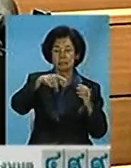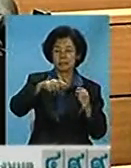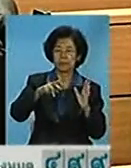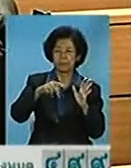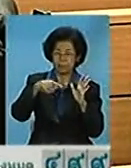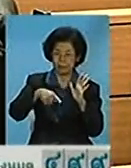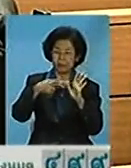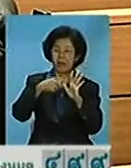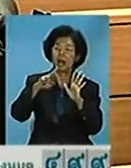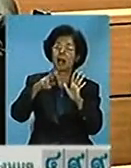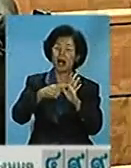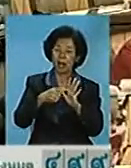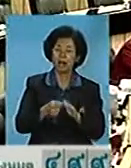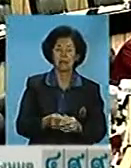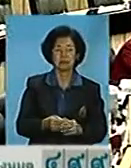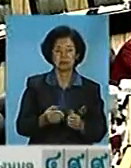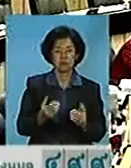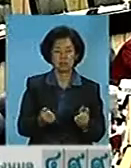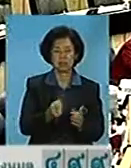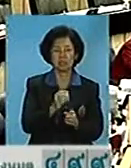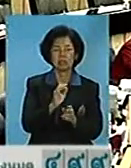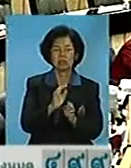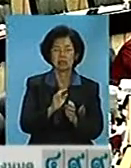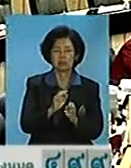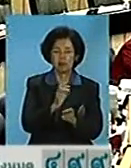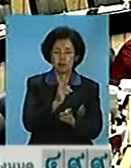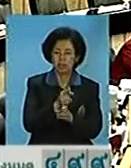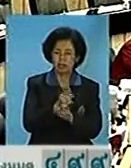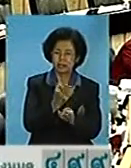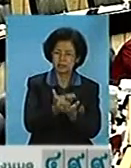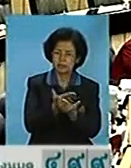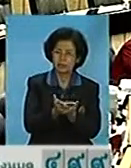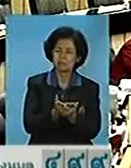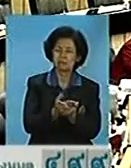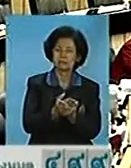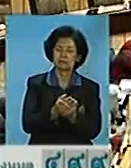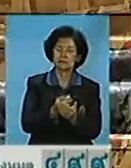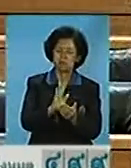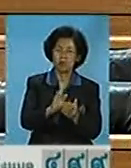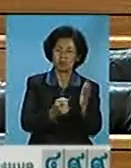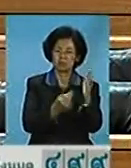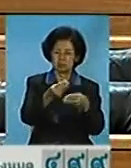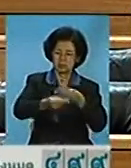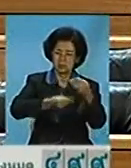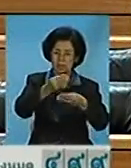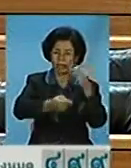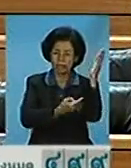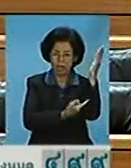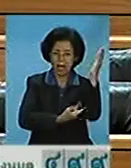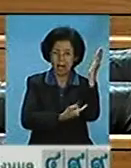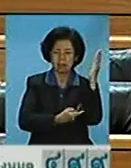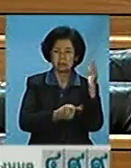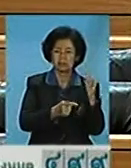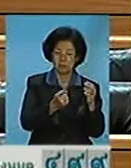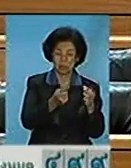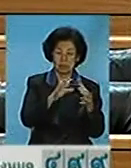าราก็คือท่านกำลังจะรักษาเสถียรภาพไม้ยางเห็นไหมครับท่านประธานเพราะวันนี้ข้อที่1เพิ่ม